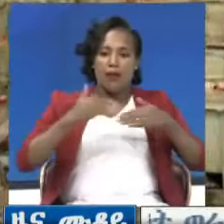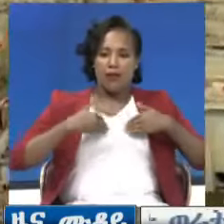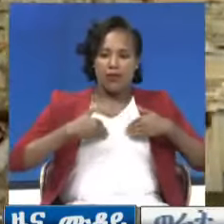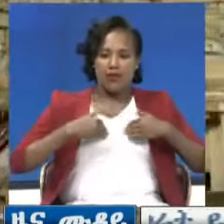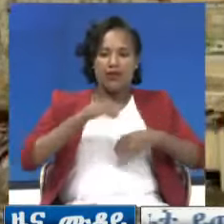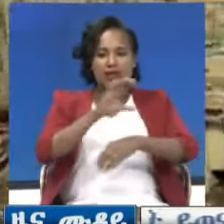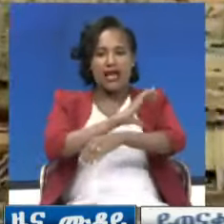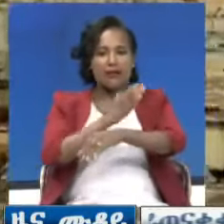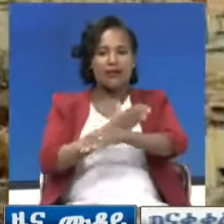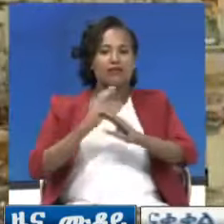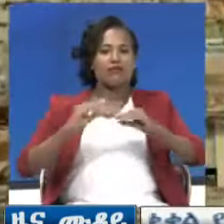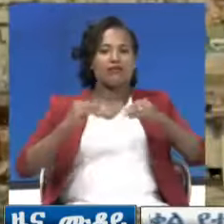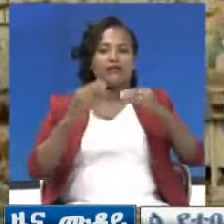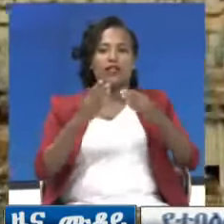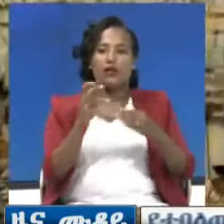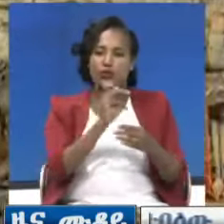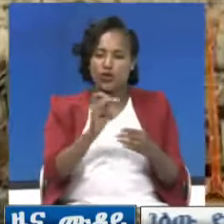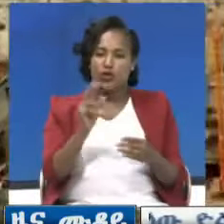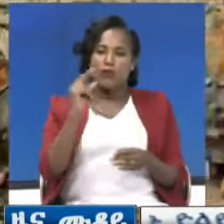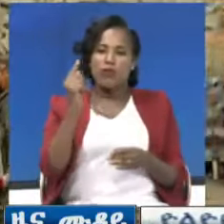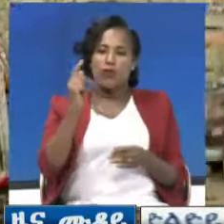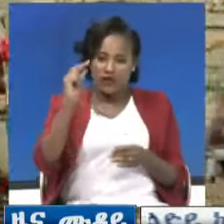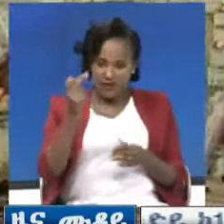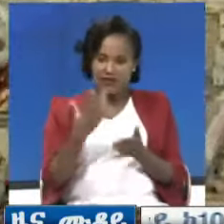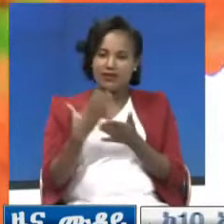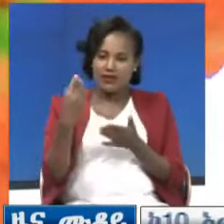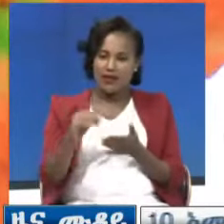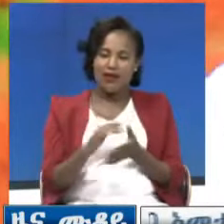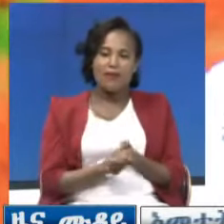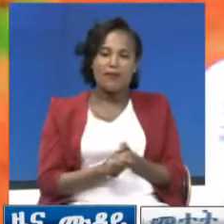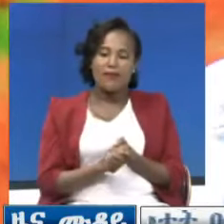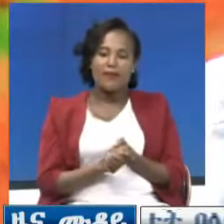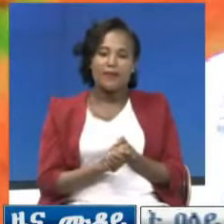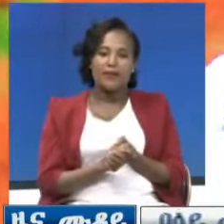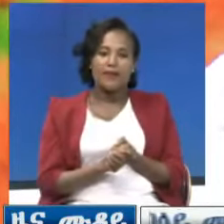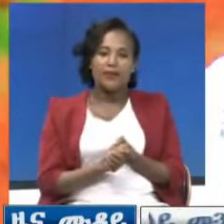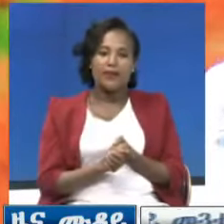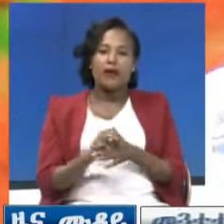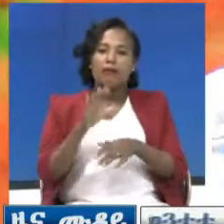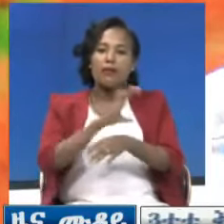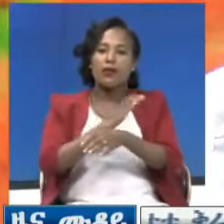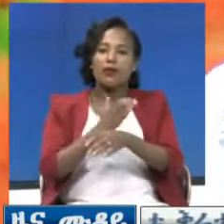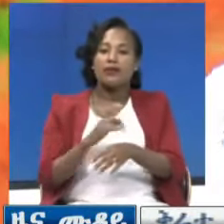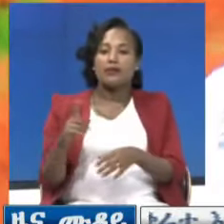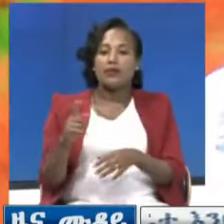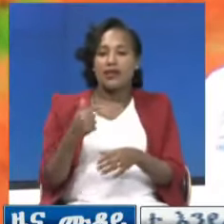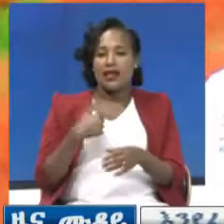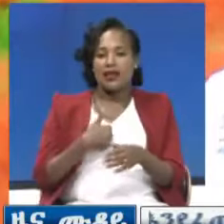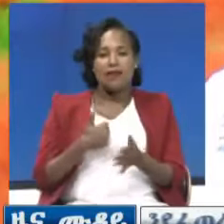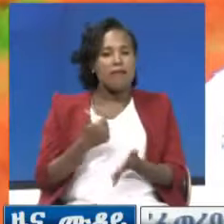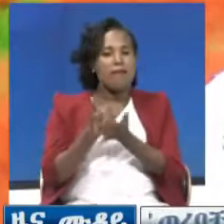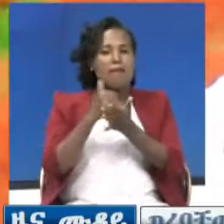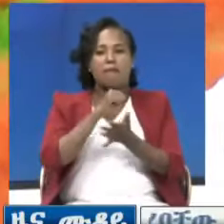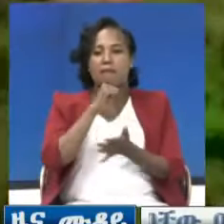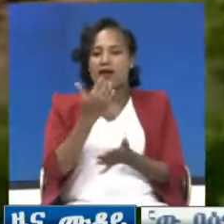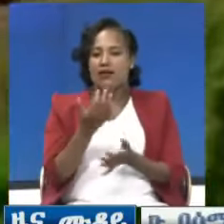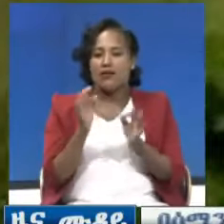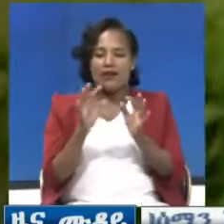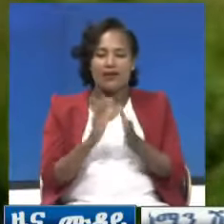ያቅሜን ለግሳለሁ እንጂ በዚህ በወንዴ ላይ ለግሳለሁ። አሁን በጉልበትም ቢሆን እኔ የማረደው ነገር የለኝም፣